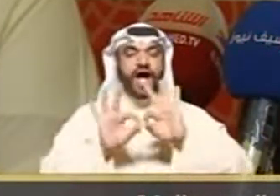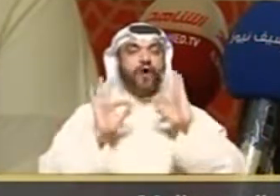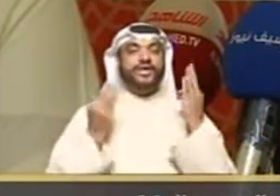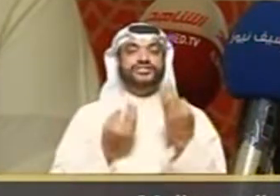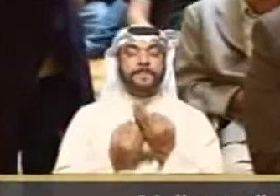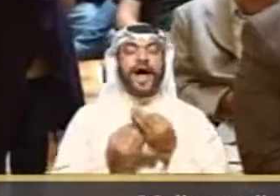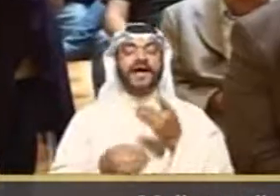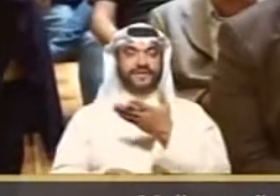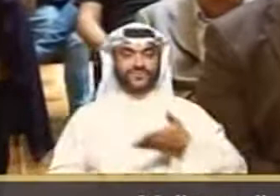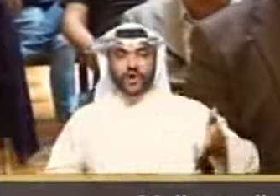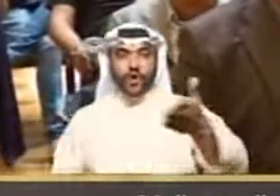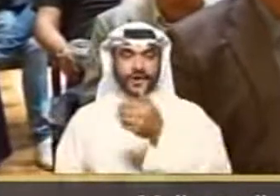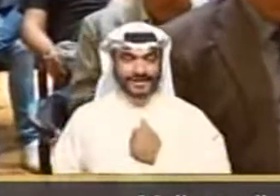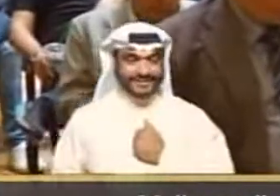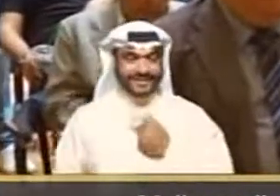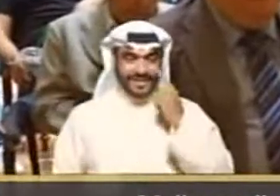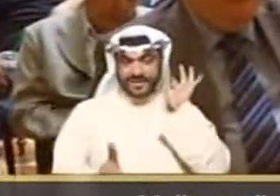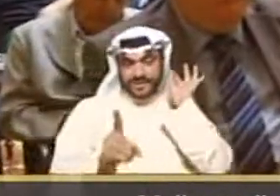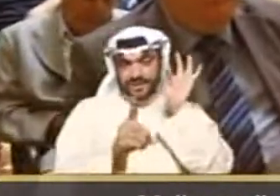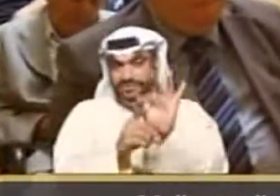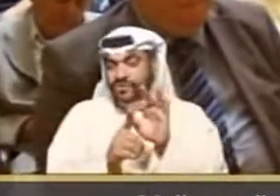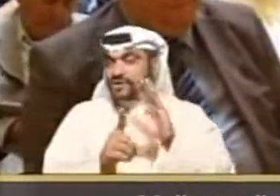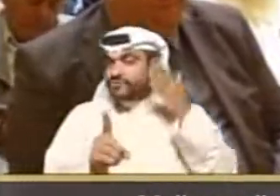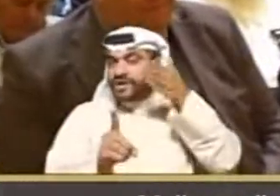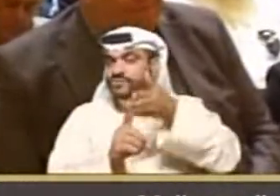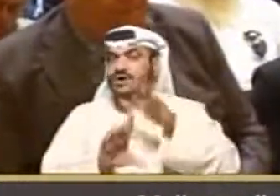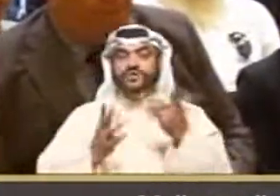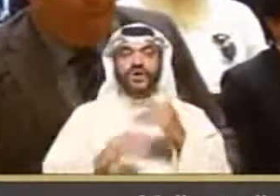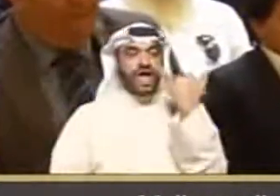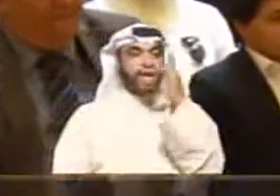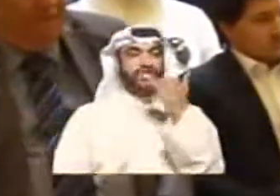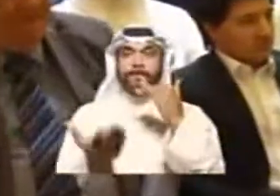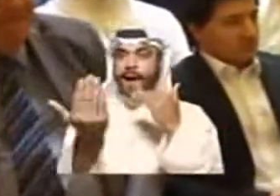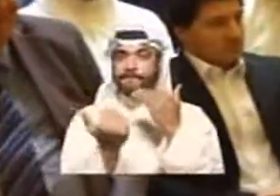من المجالات. الملتقى يركز على دور الشباب والأخذ